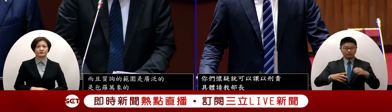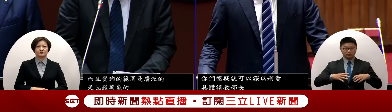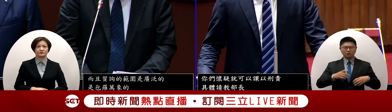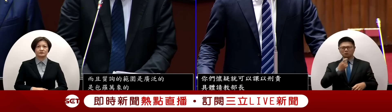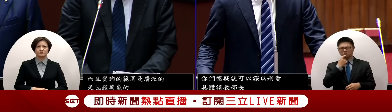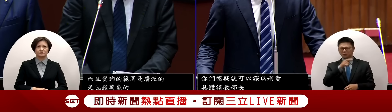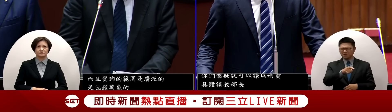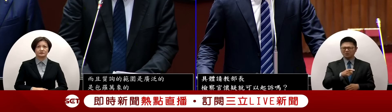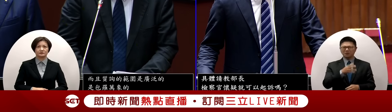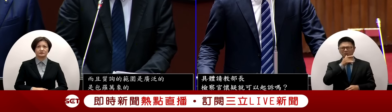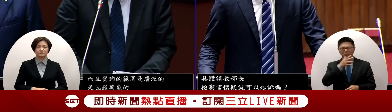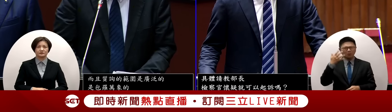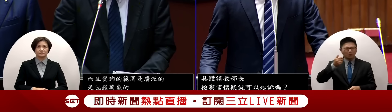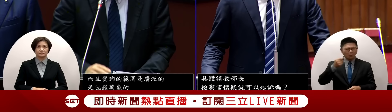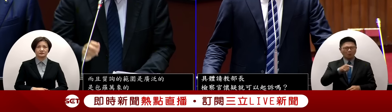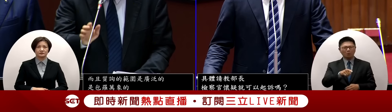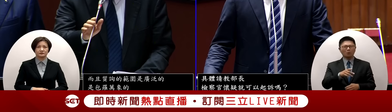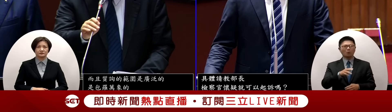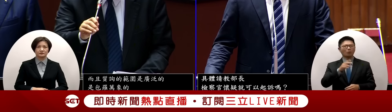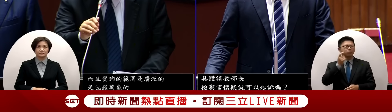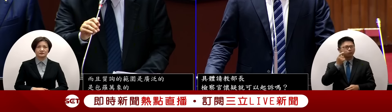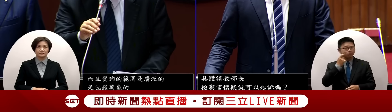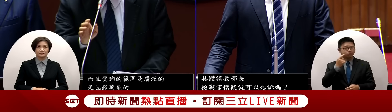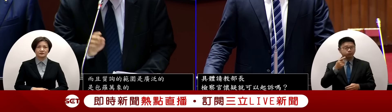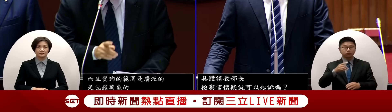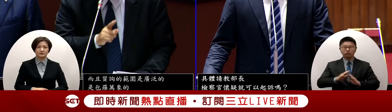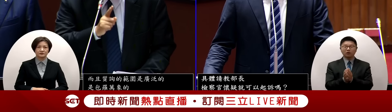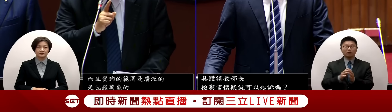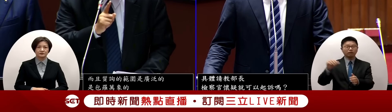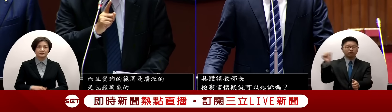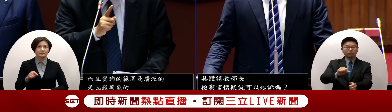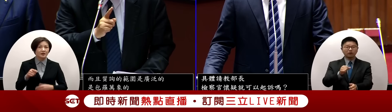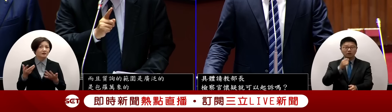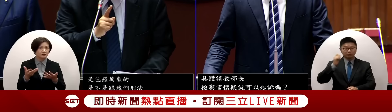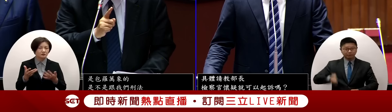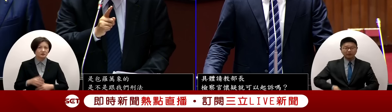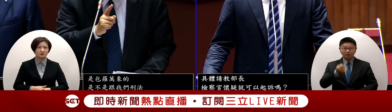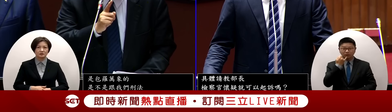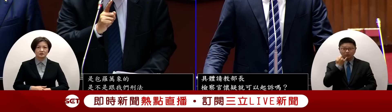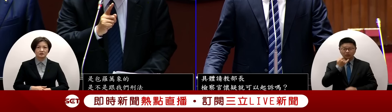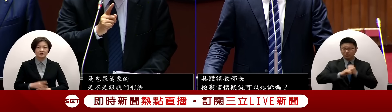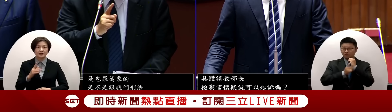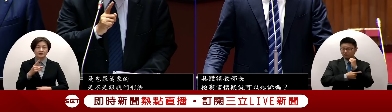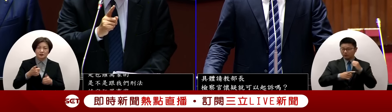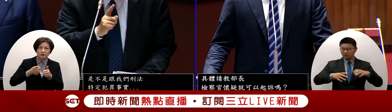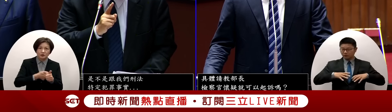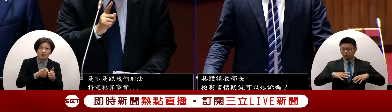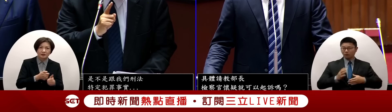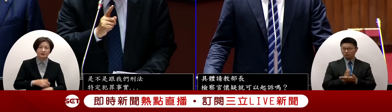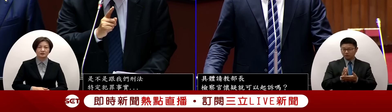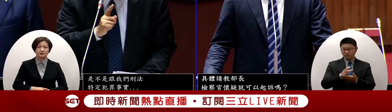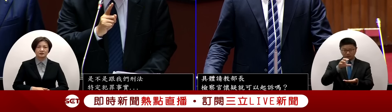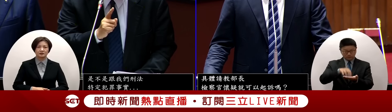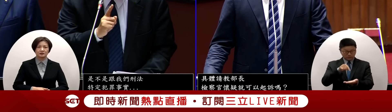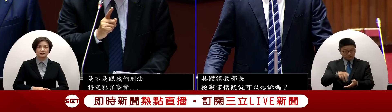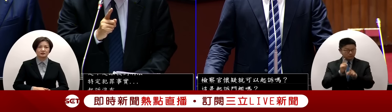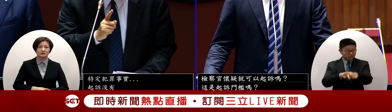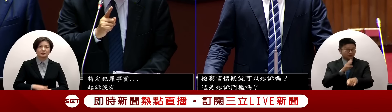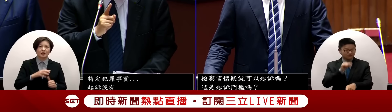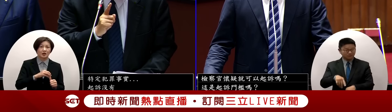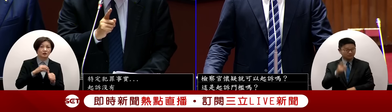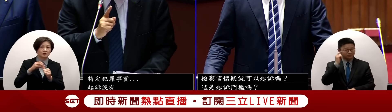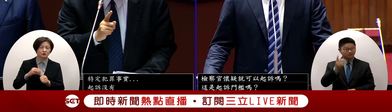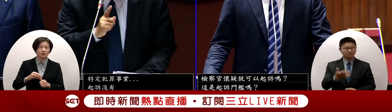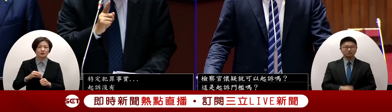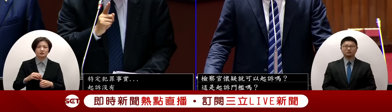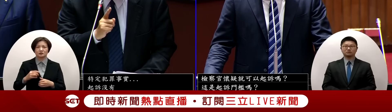述就判他刑责吗？这个是我们法官在认定犯罪的标准吗？ 我想这个被移送侦办，